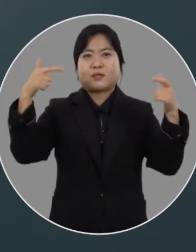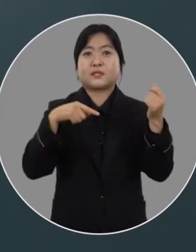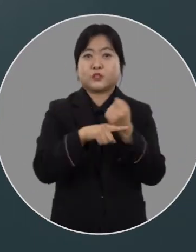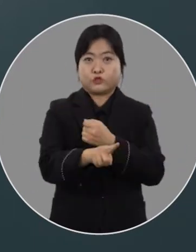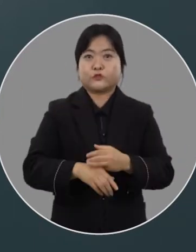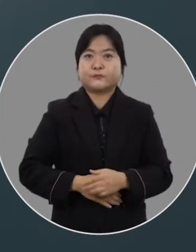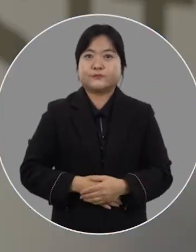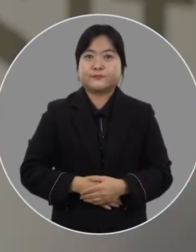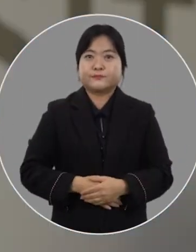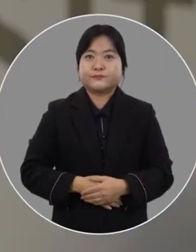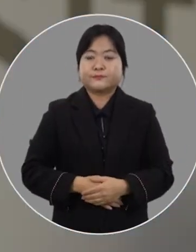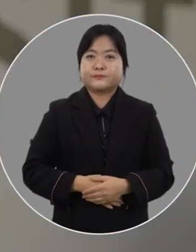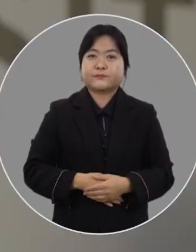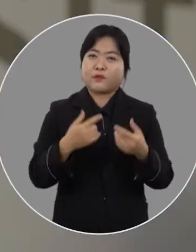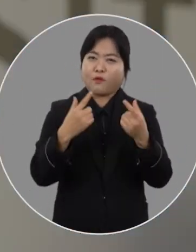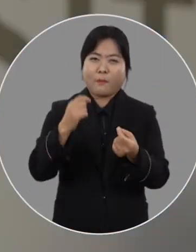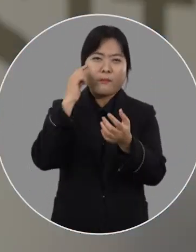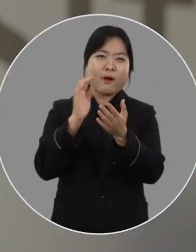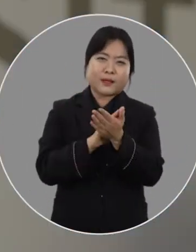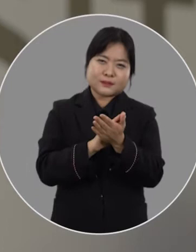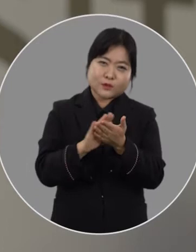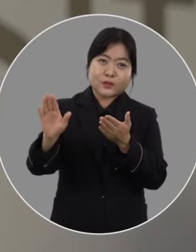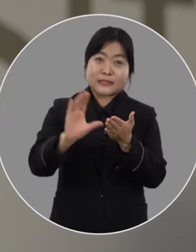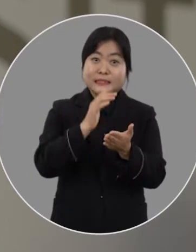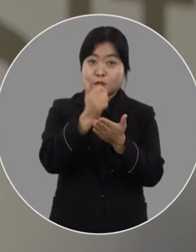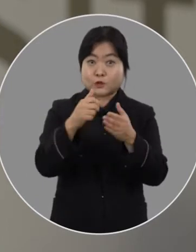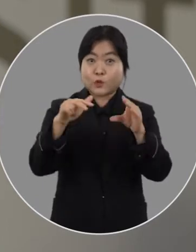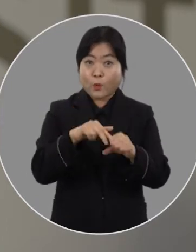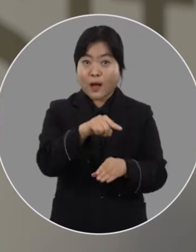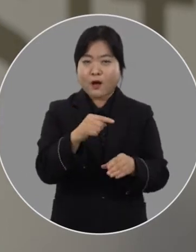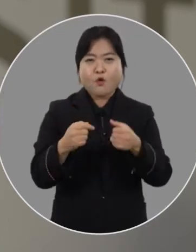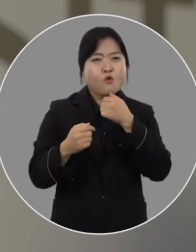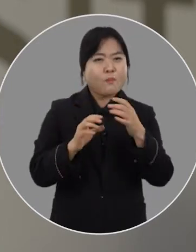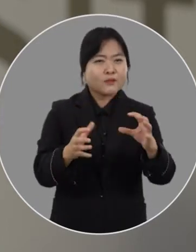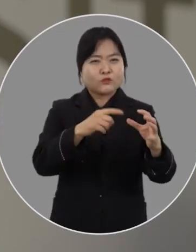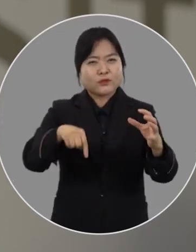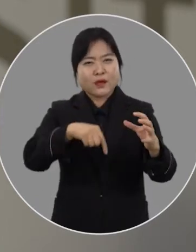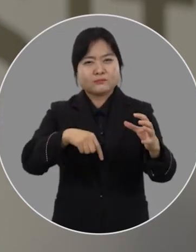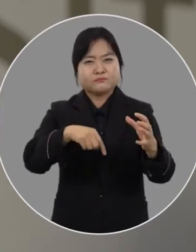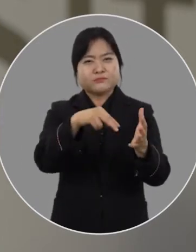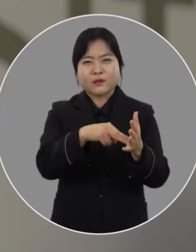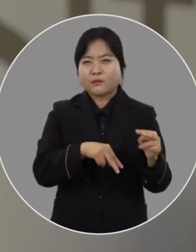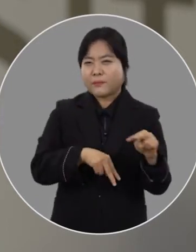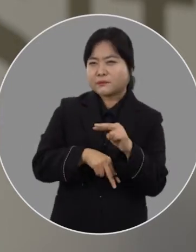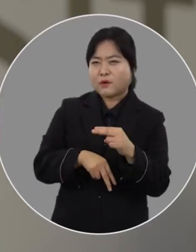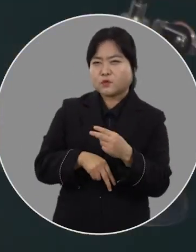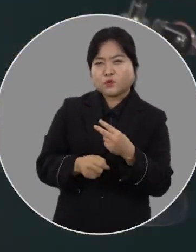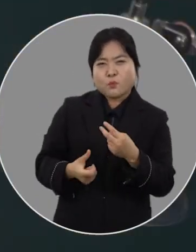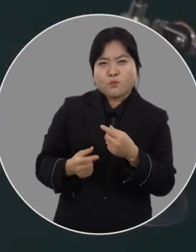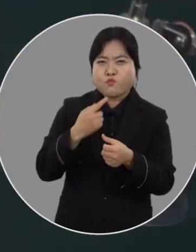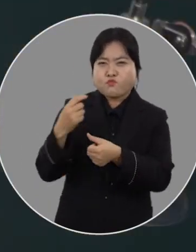수 있습니다. 이렇게 평화스러운 그리스도교가 로마 제국한테는 꽤나 위협적으로 보이기